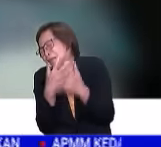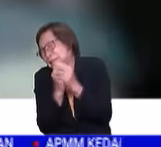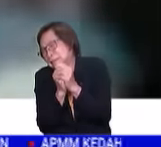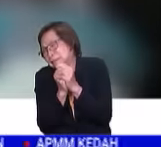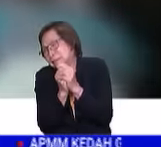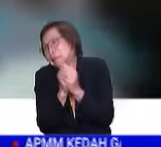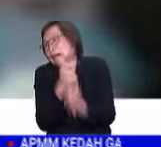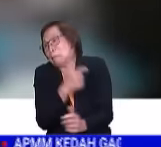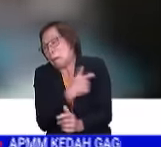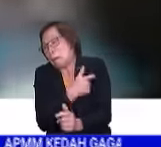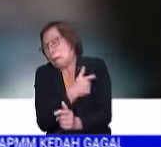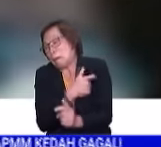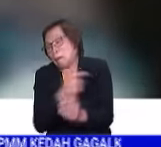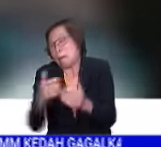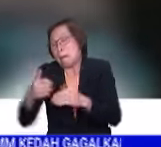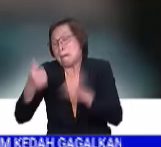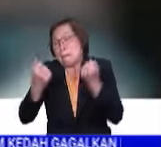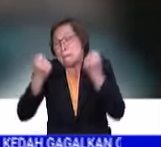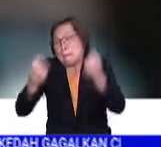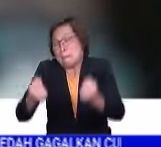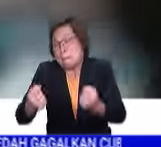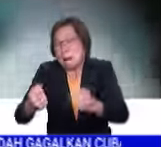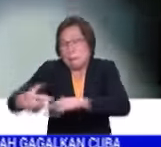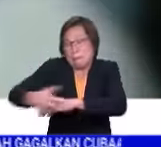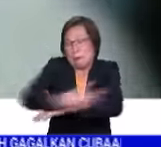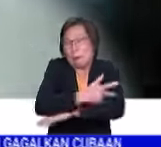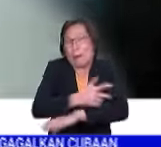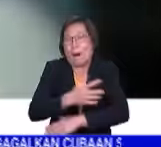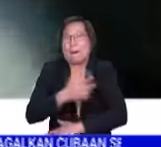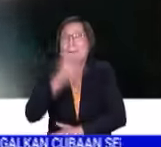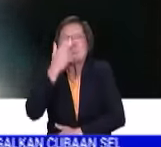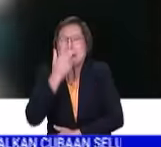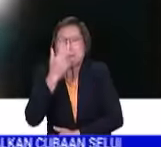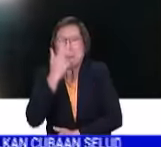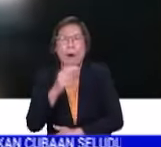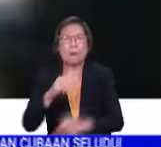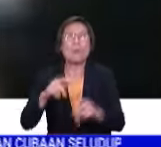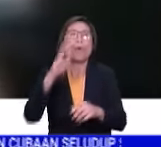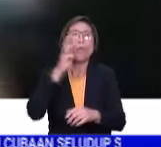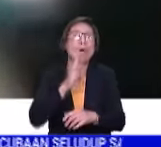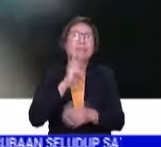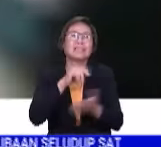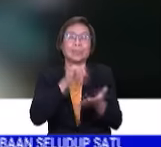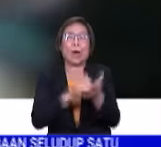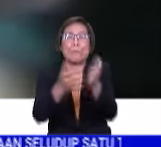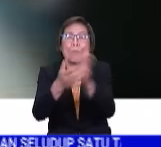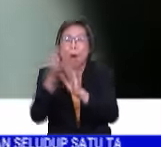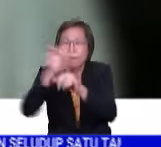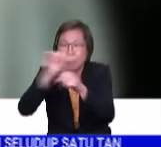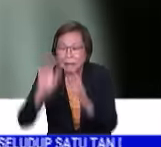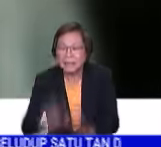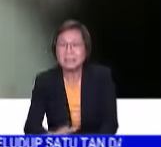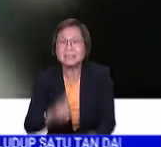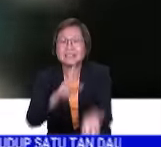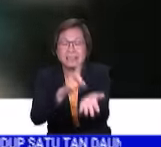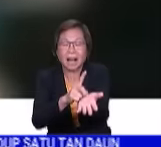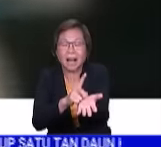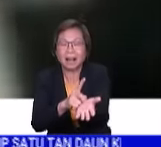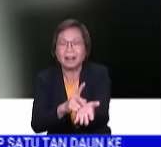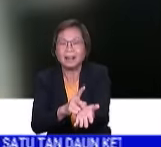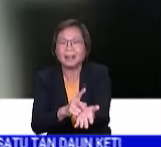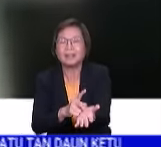menerima vaksin secara pandu lalu. Lebih menggelikan hati, tindakan wanita ini turut meminta petugas kesihatan